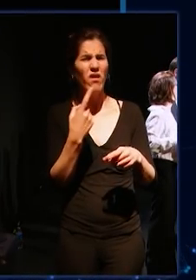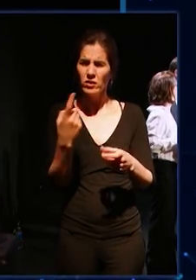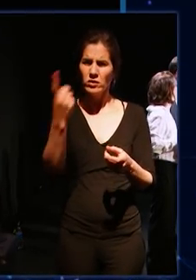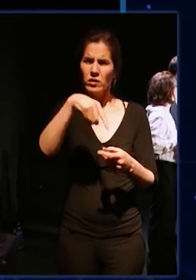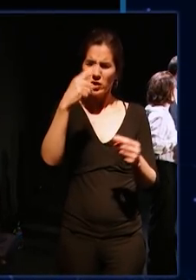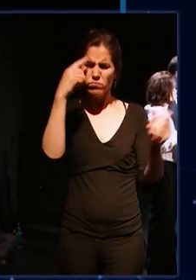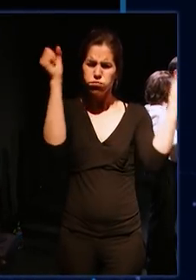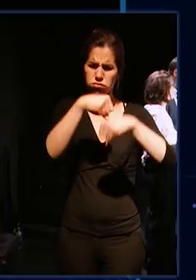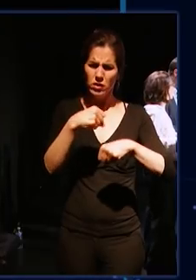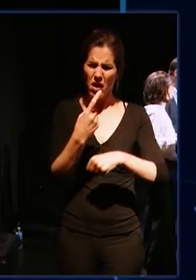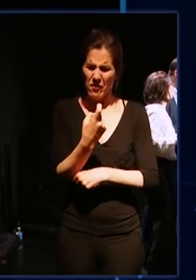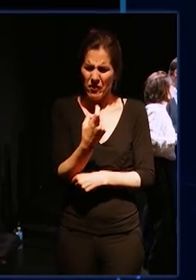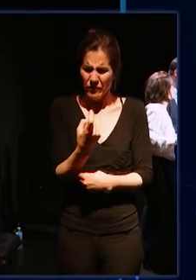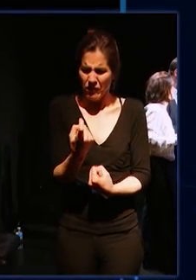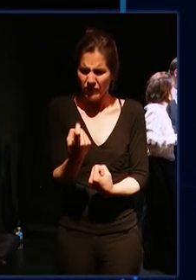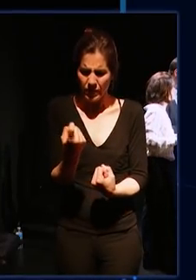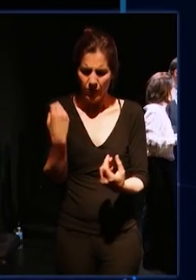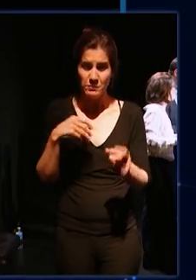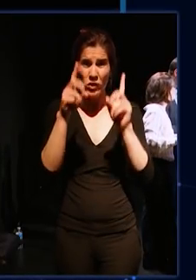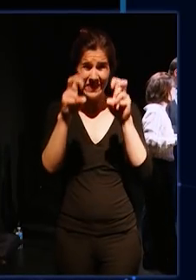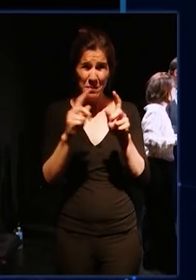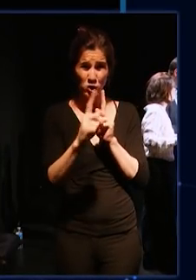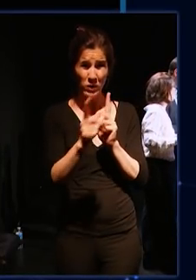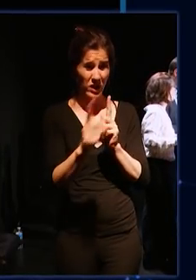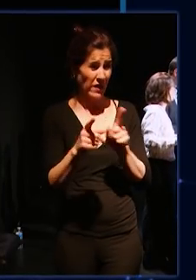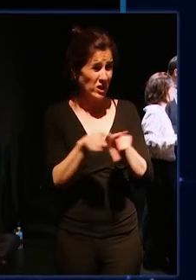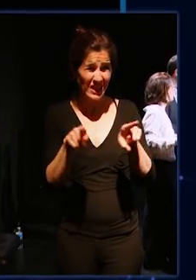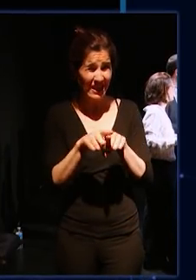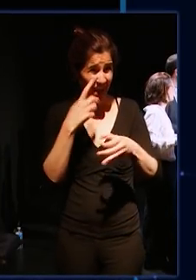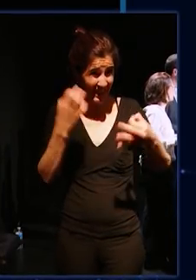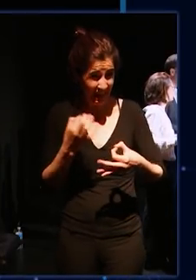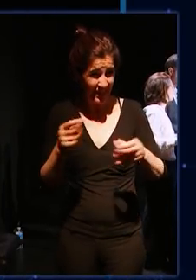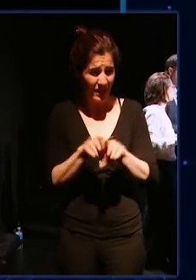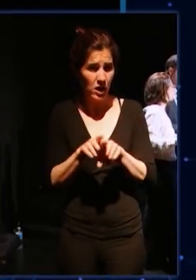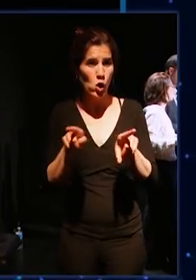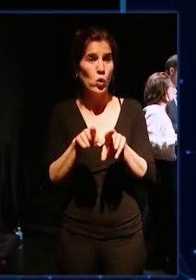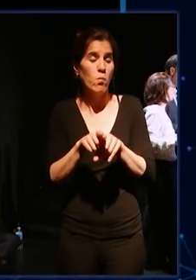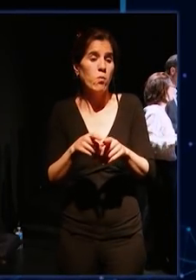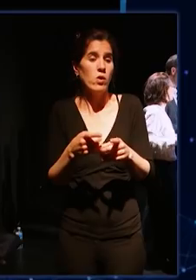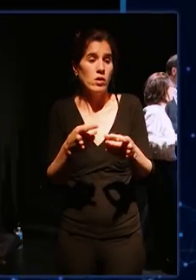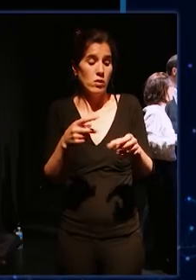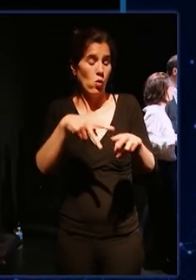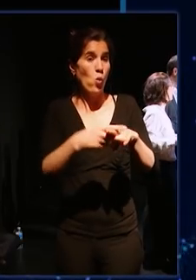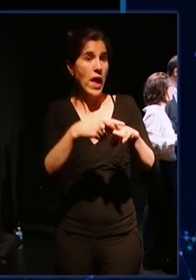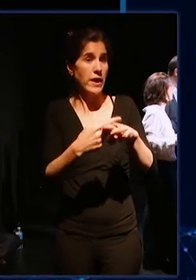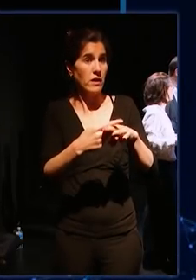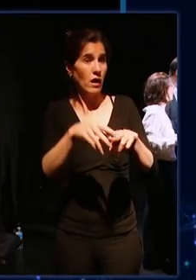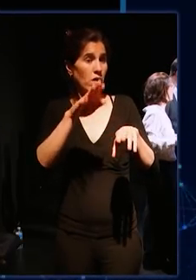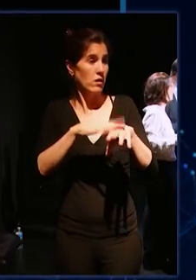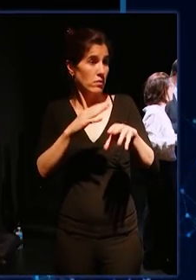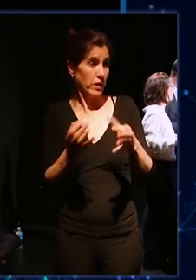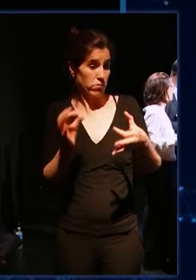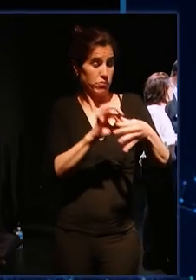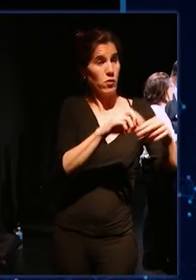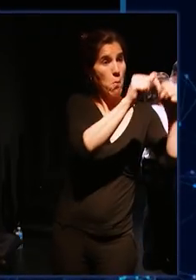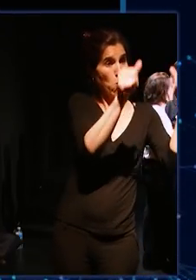debat de model. O sigui, la mobilitat el que havia fet és l'eina que du un model de poble associada. Nosaltres,